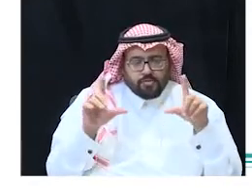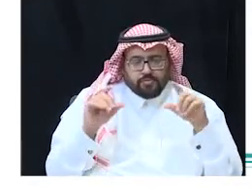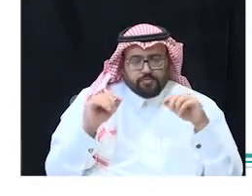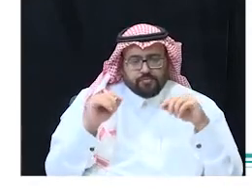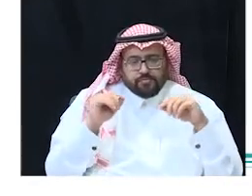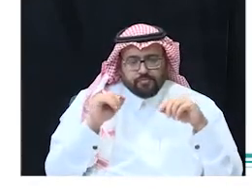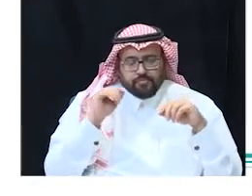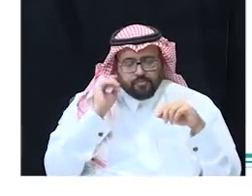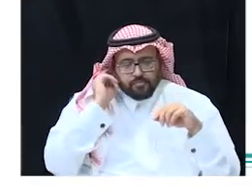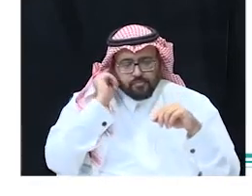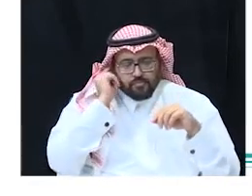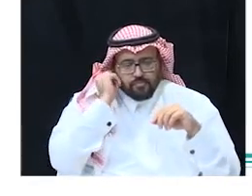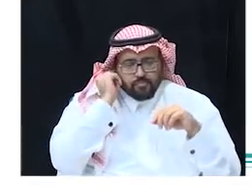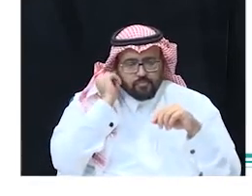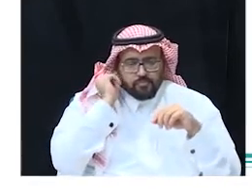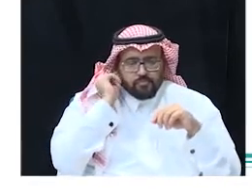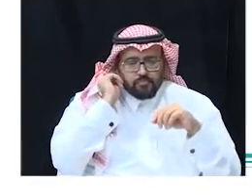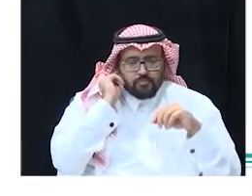واضح يا أبطال؟